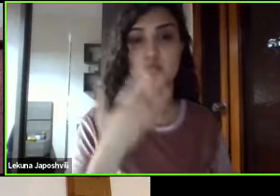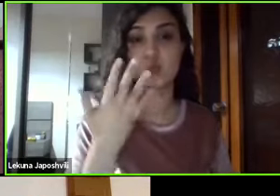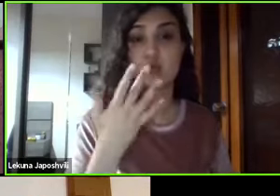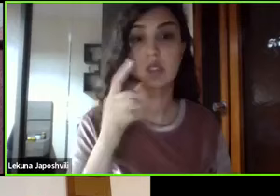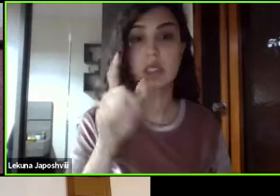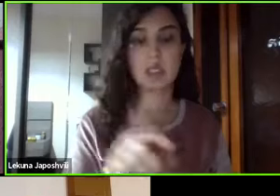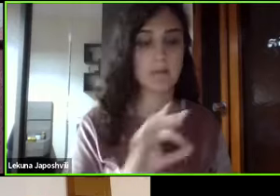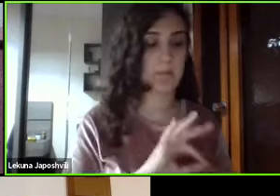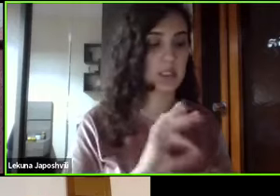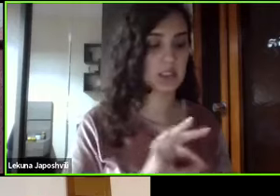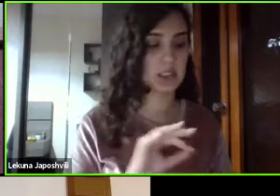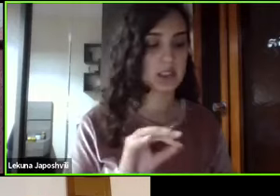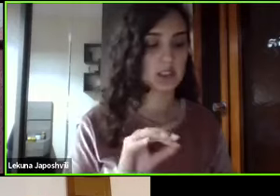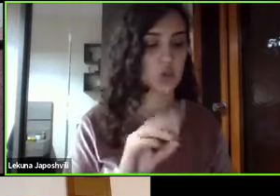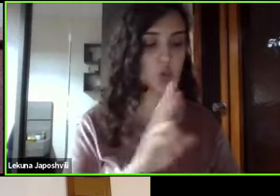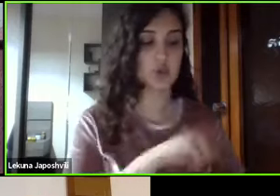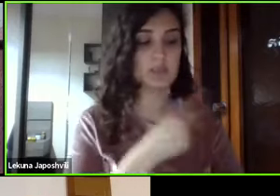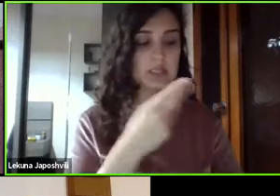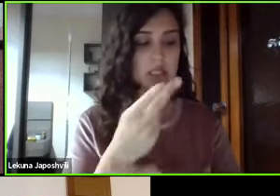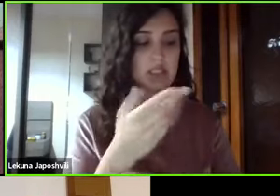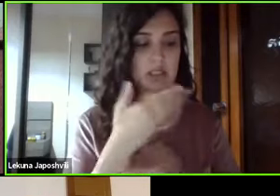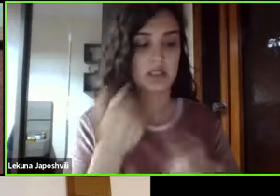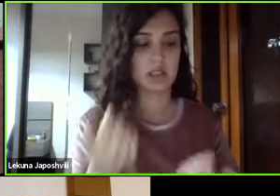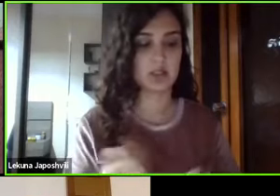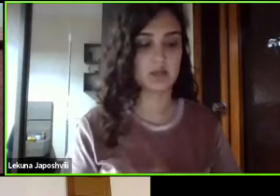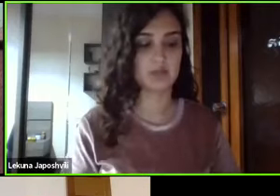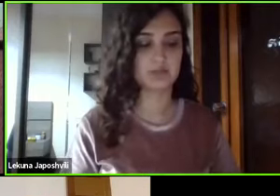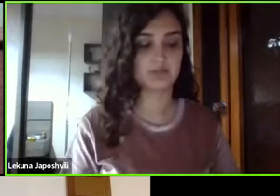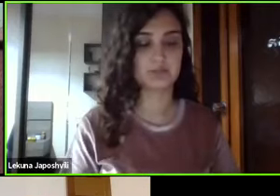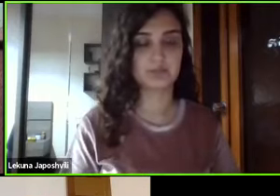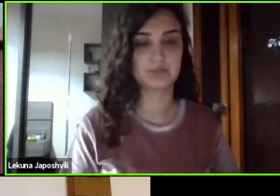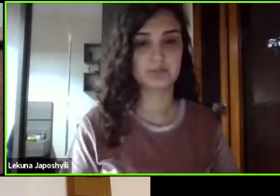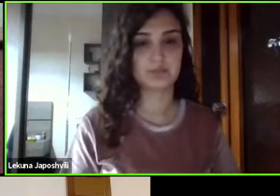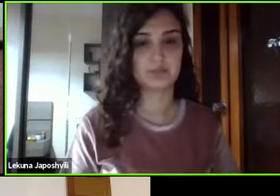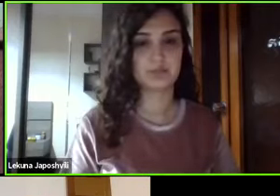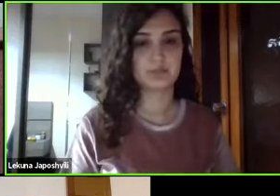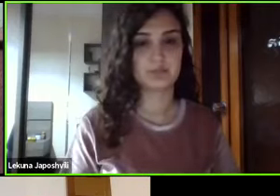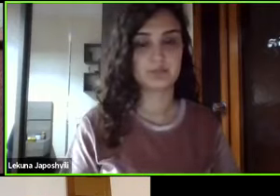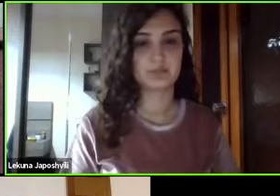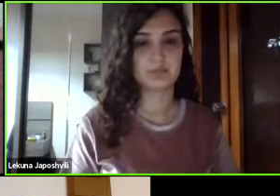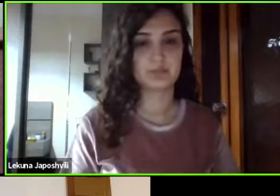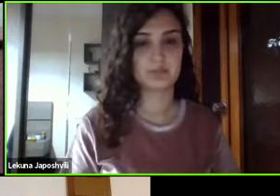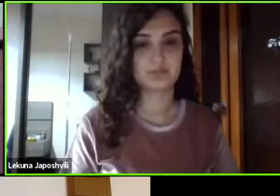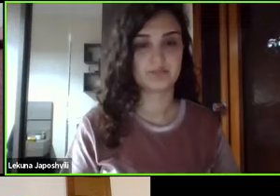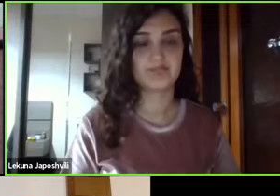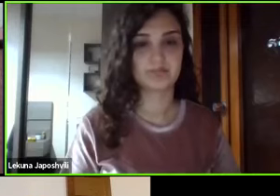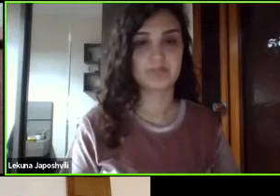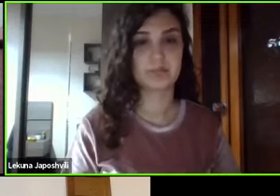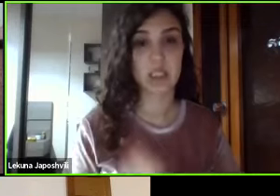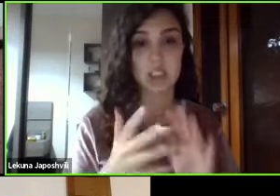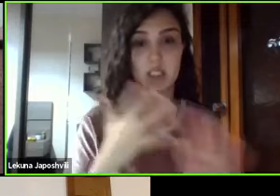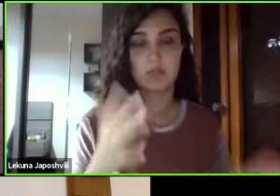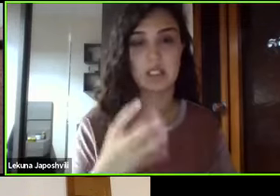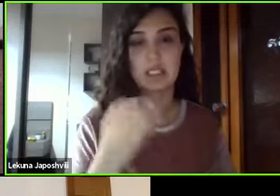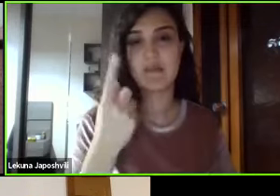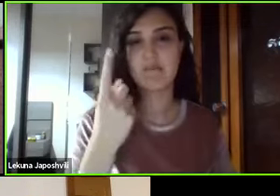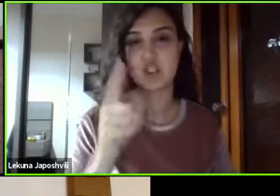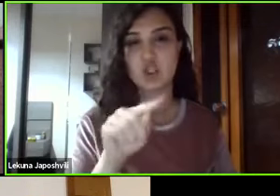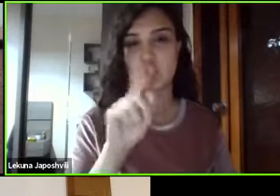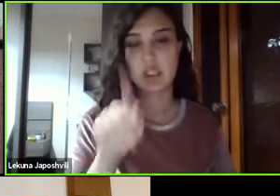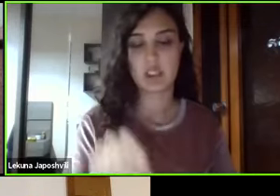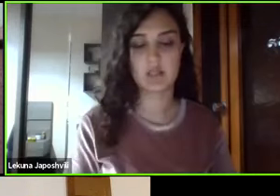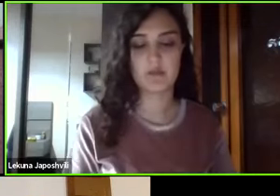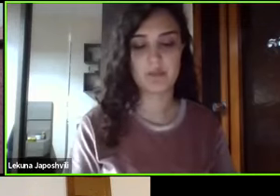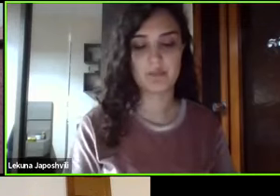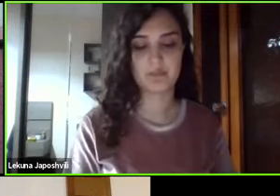პაციენტის ჰოსპიტალიზაცია არ ხდება. გასაგებია. გასაგებია. კიდევ ერთი შეკითხვა